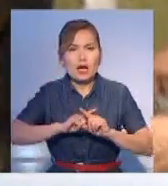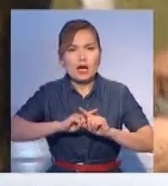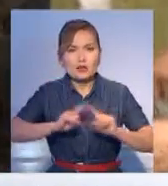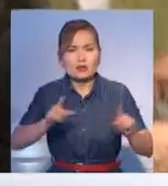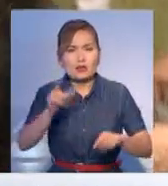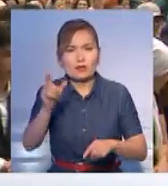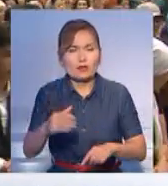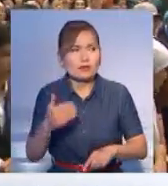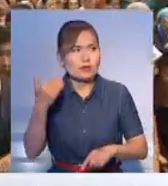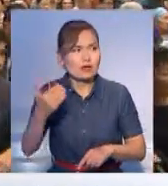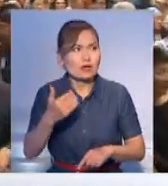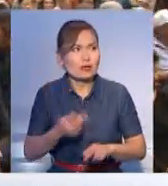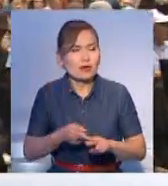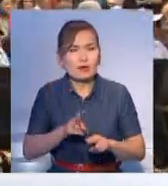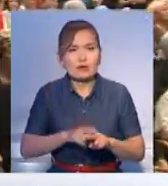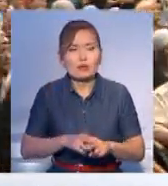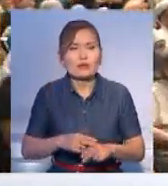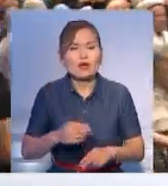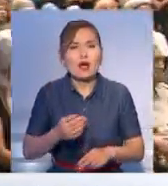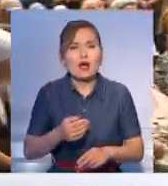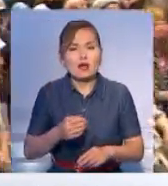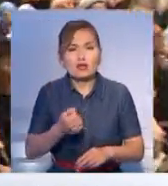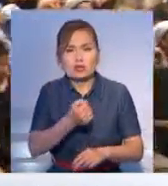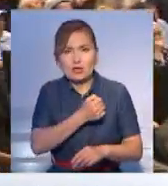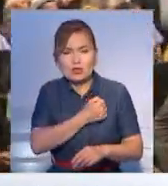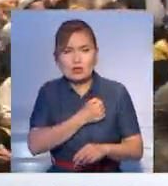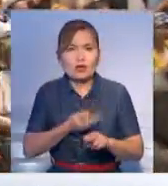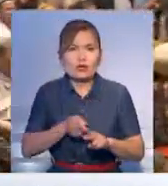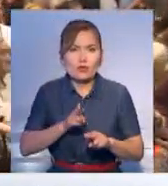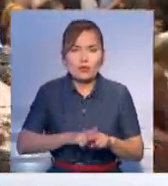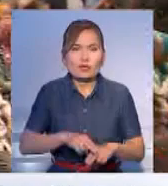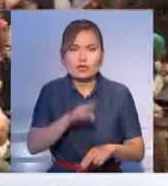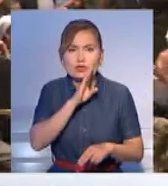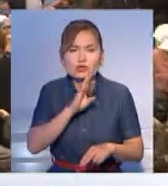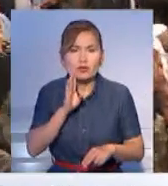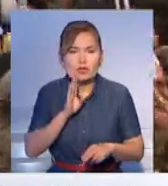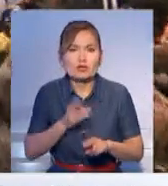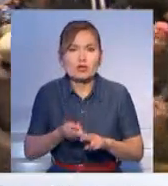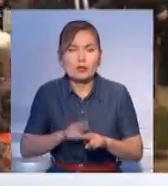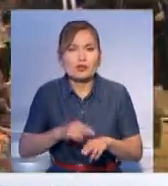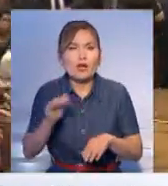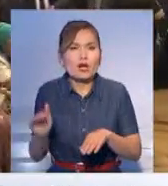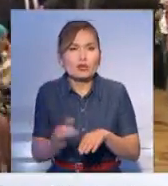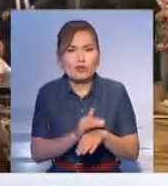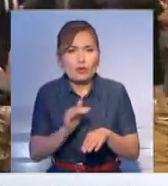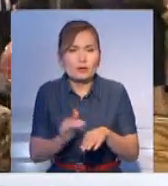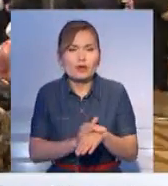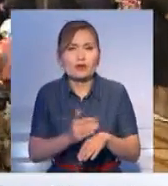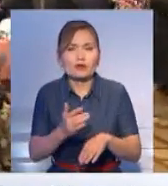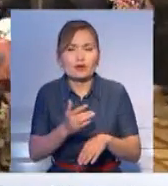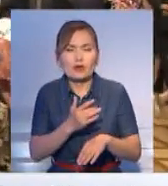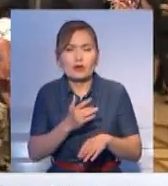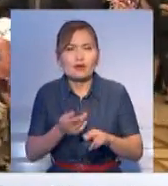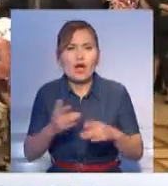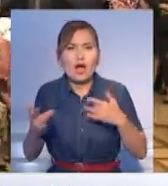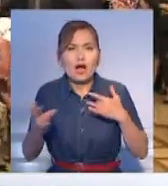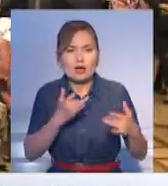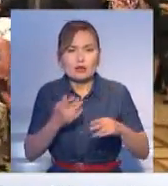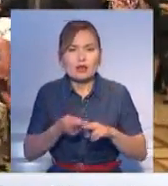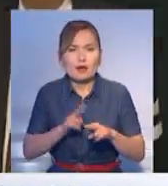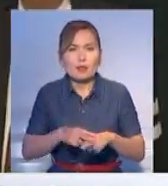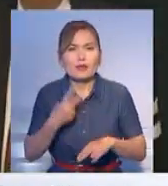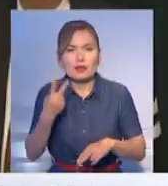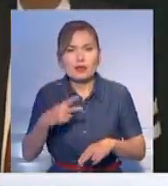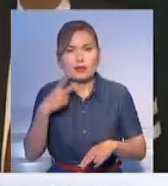бірегей тұлға болды деп еске алады әріптестері. Кішіпейіл, еңбекқор, сұлулық эталоны саналған актрисаның артында екі қызы мен бір